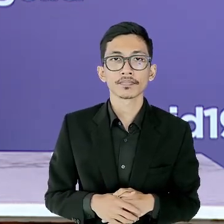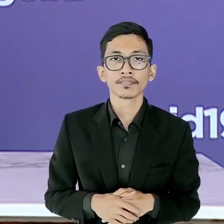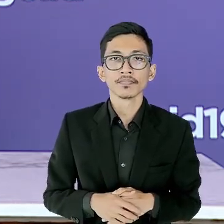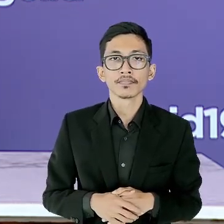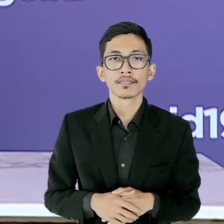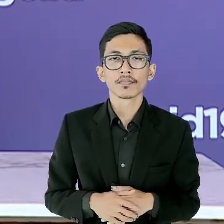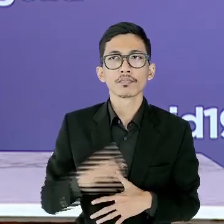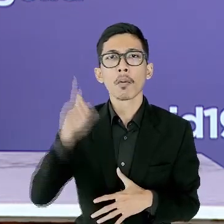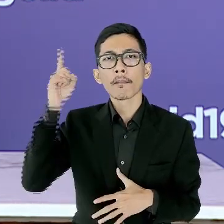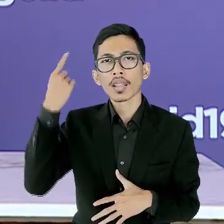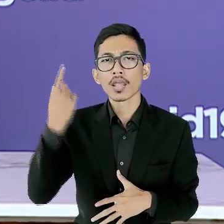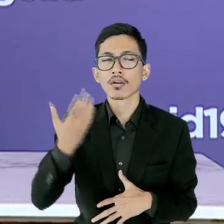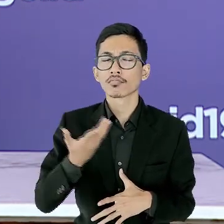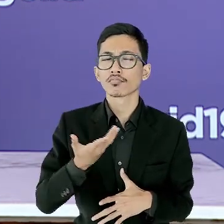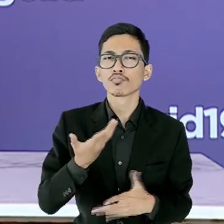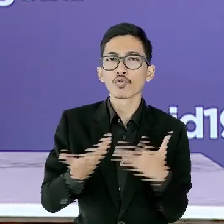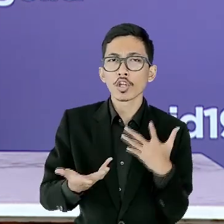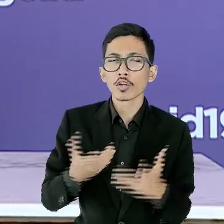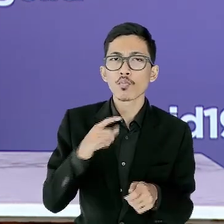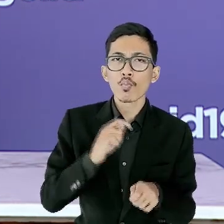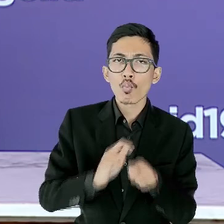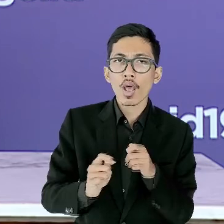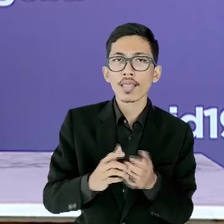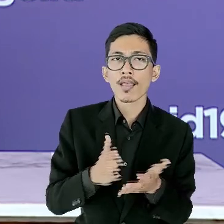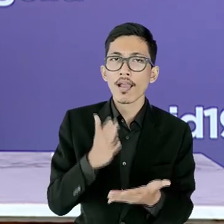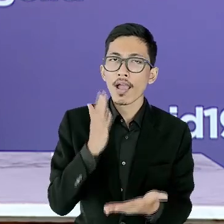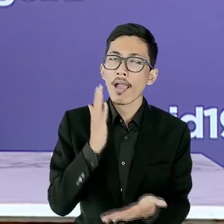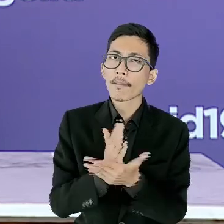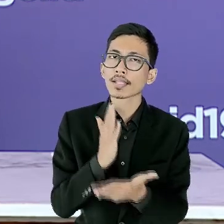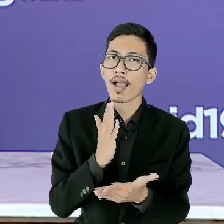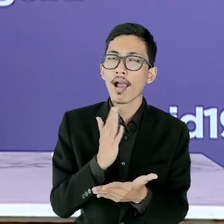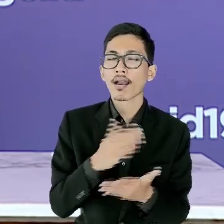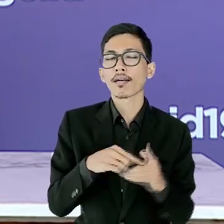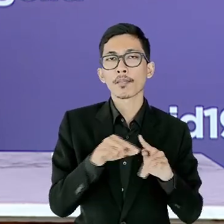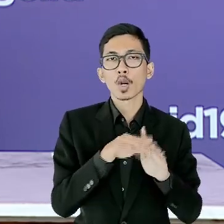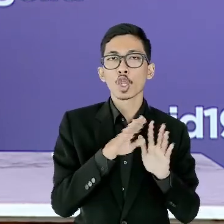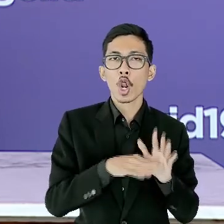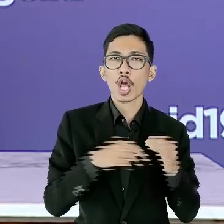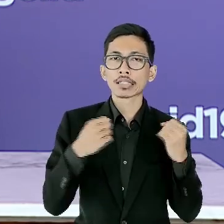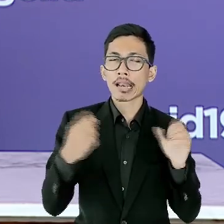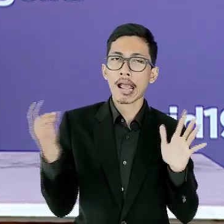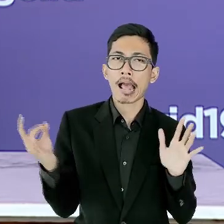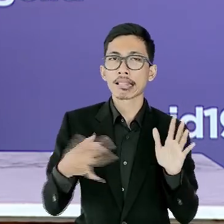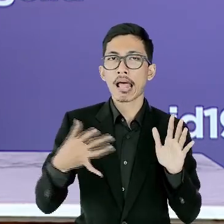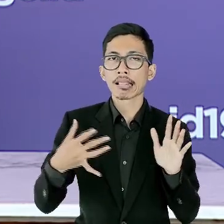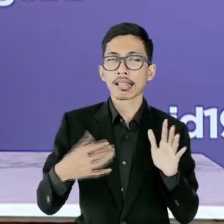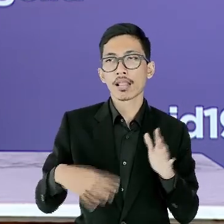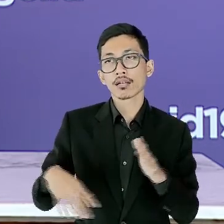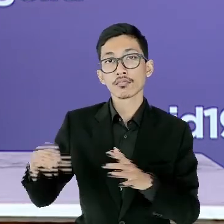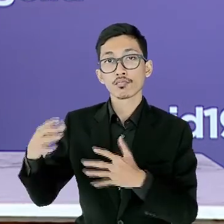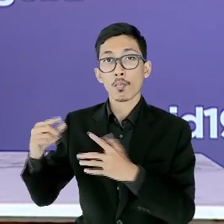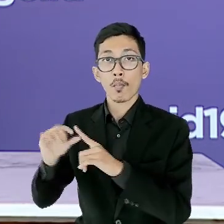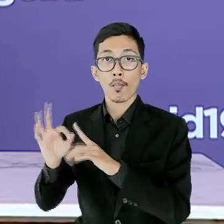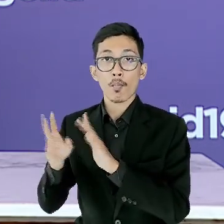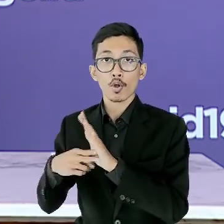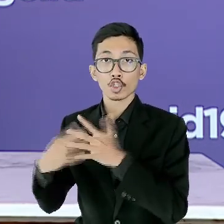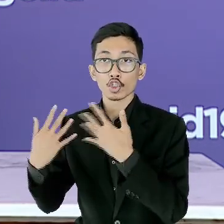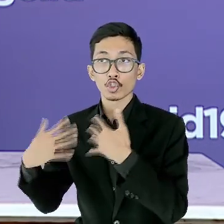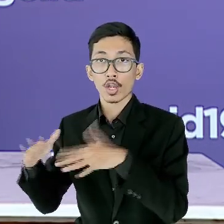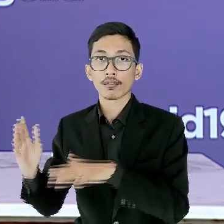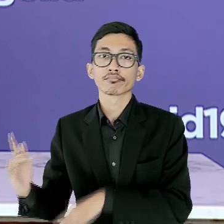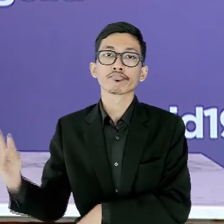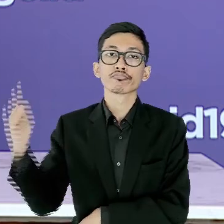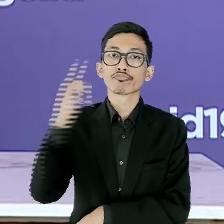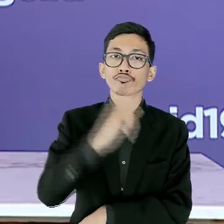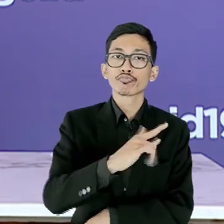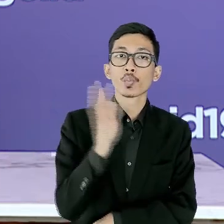menyusun kebijakan terkait kewajiban menjalankan protokol kesehatan ketat bahkan setelah sampai ke daerah asal, melakukan